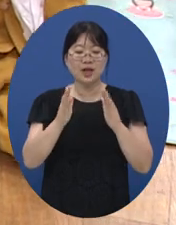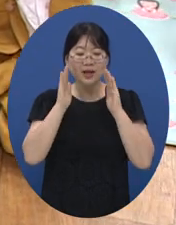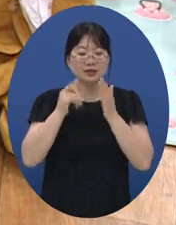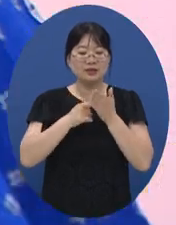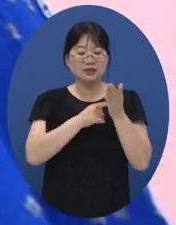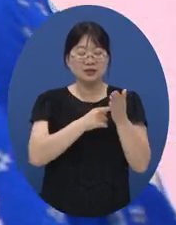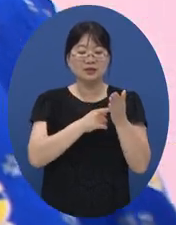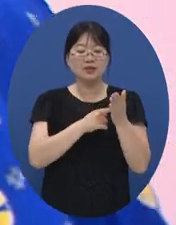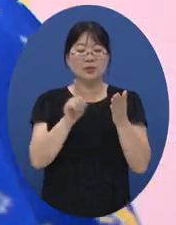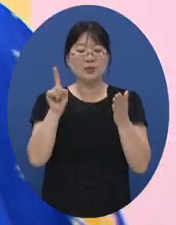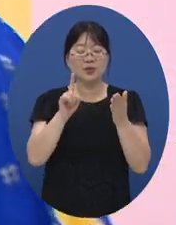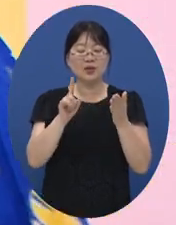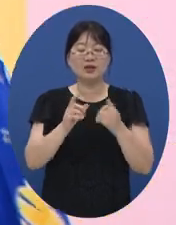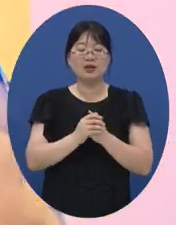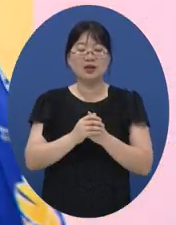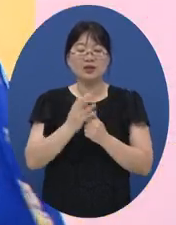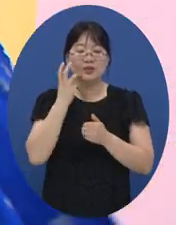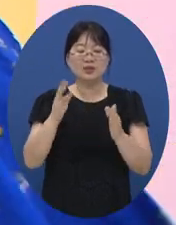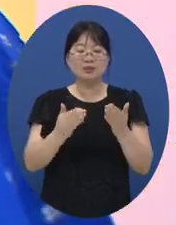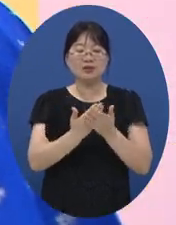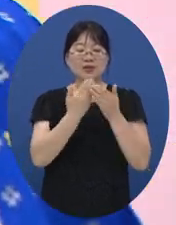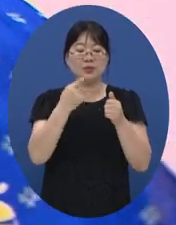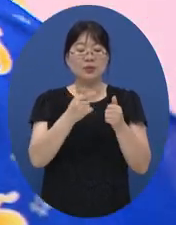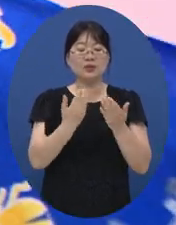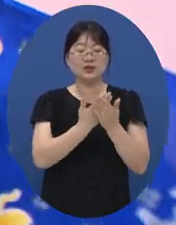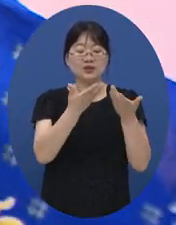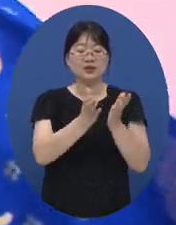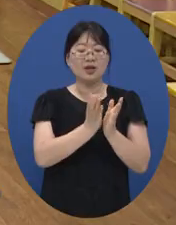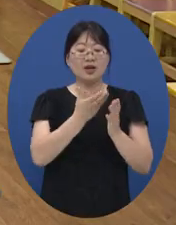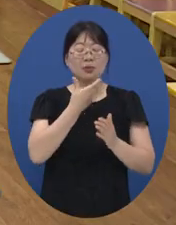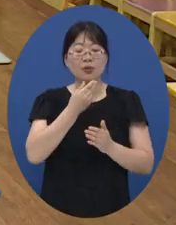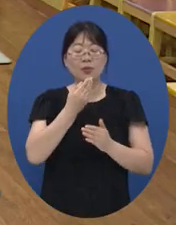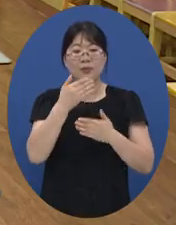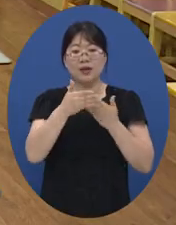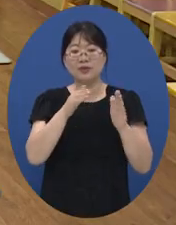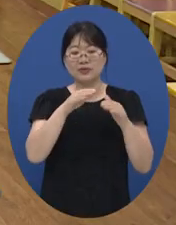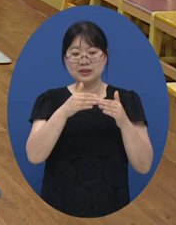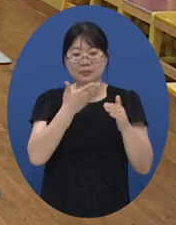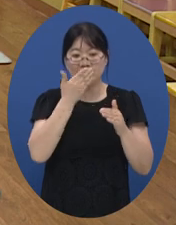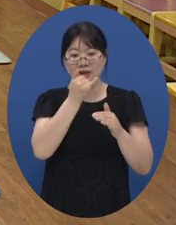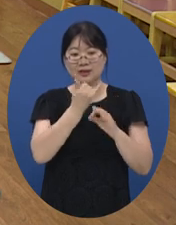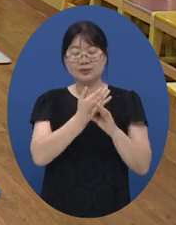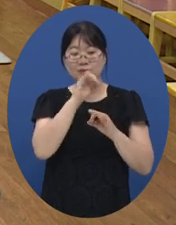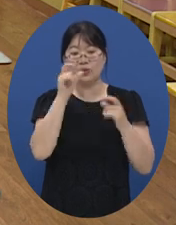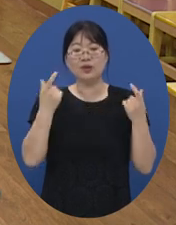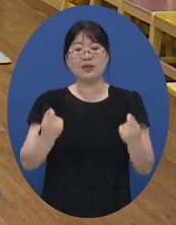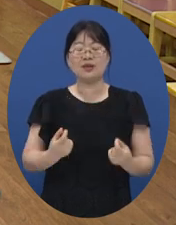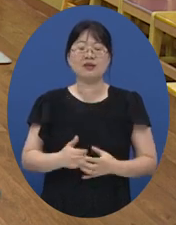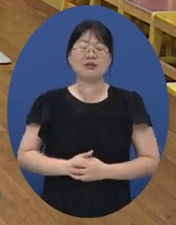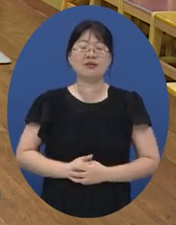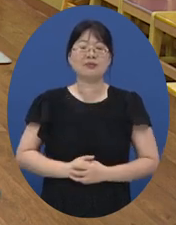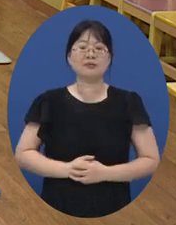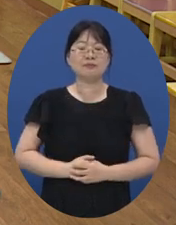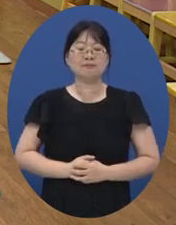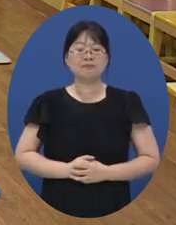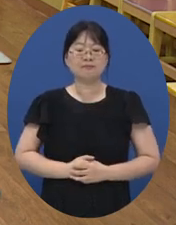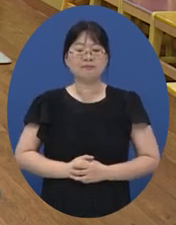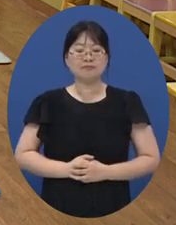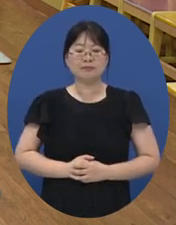신청은 경우도 평생 교육 진흥원 항복 배움 실로 하면 됩니다 경기 쉴 tv 표창 순입니다